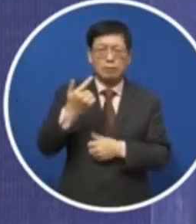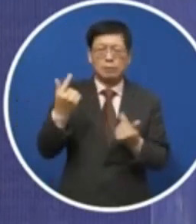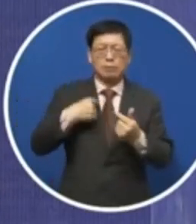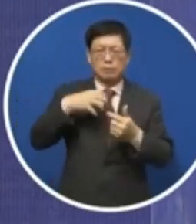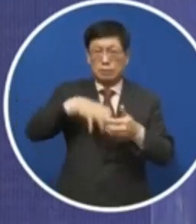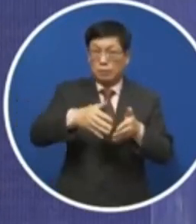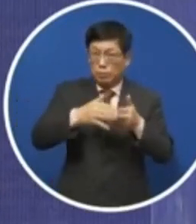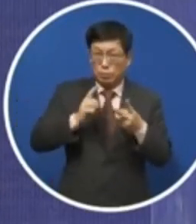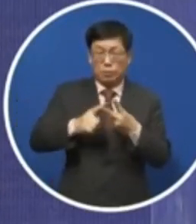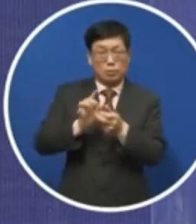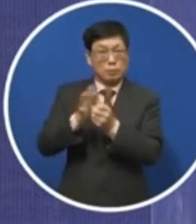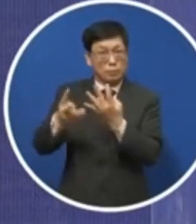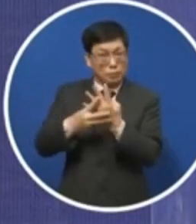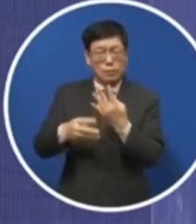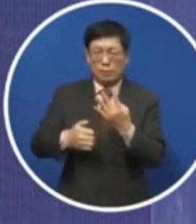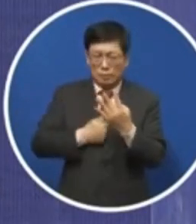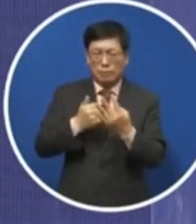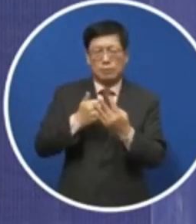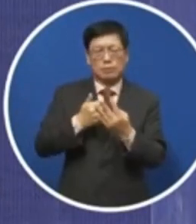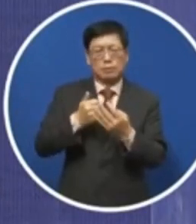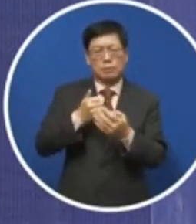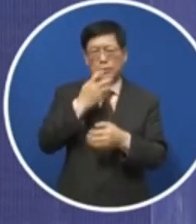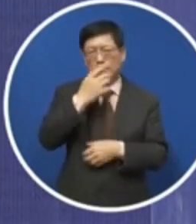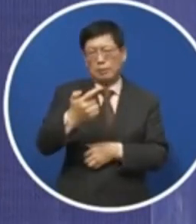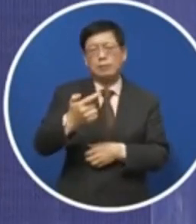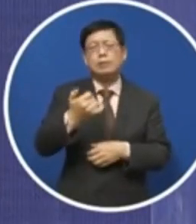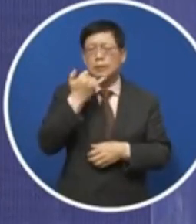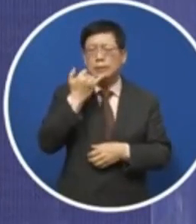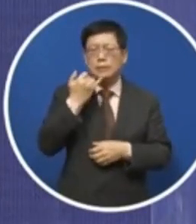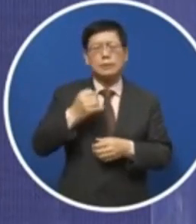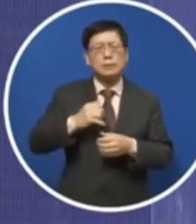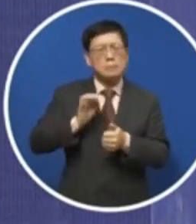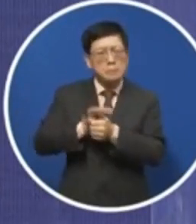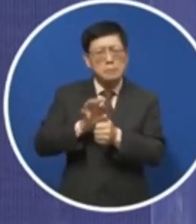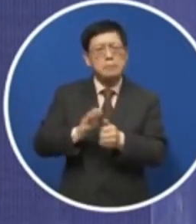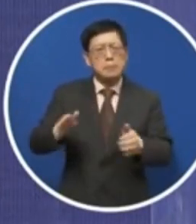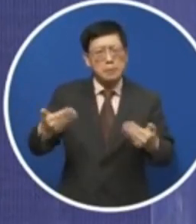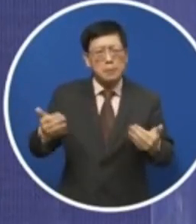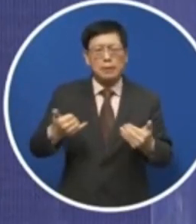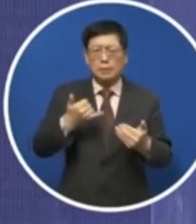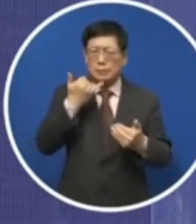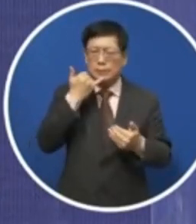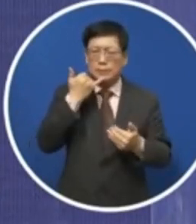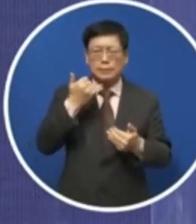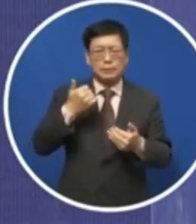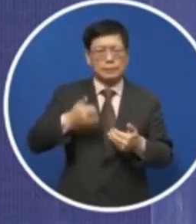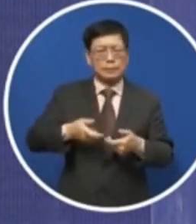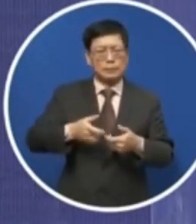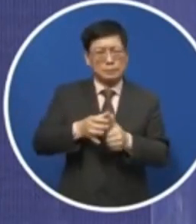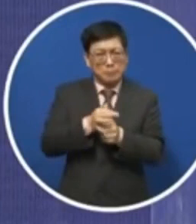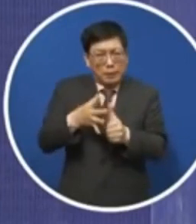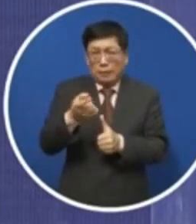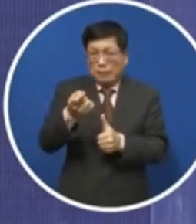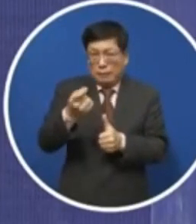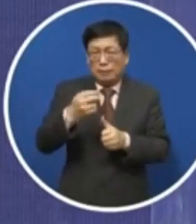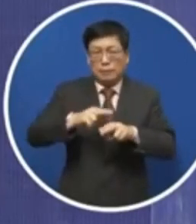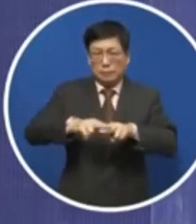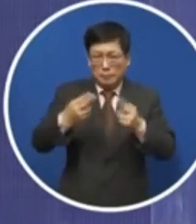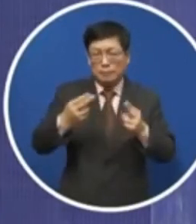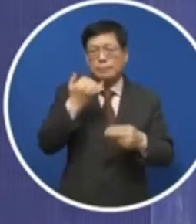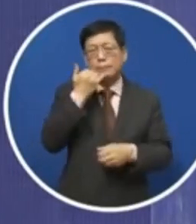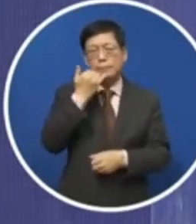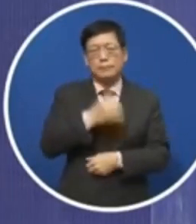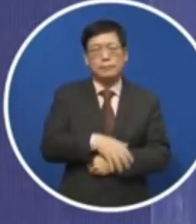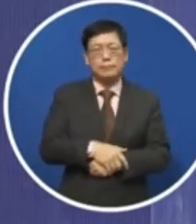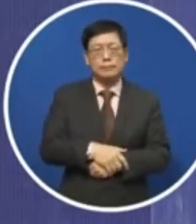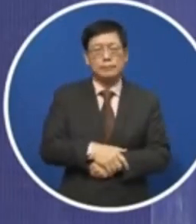跟服务业的冲击底下，能够喘口气啊，能够得到一些这个松绑跟放宽的这个措